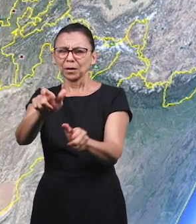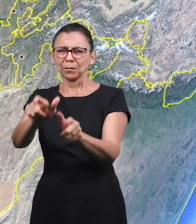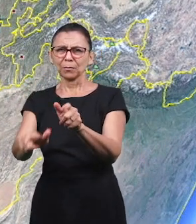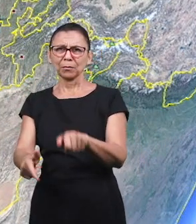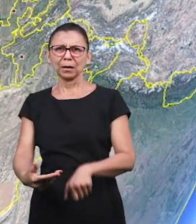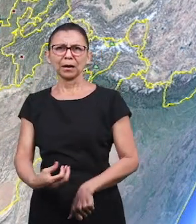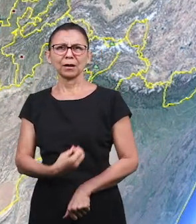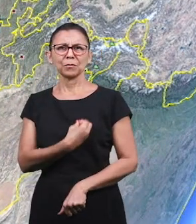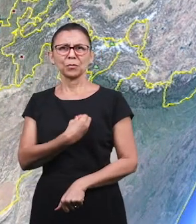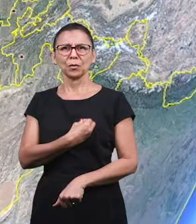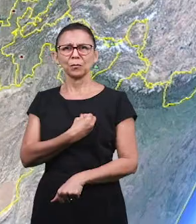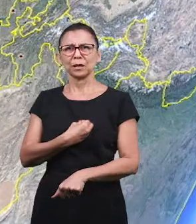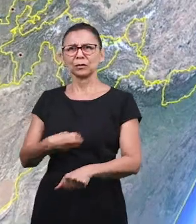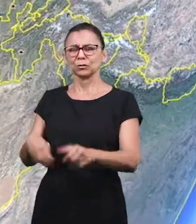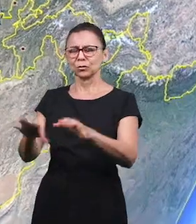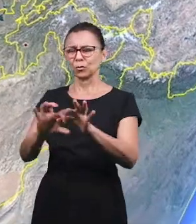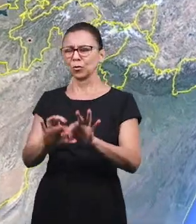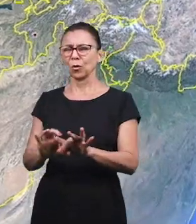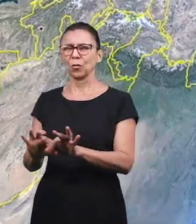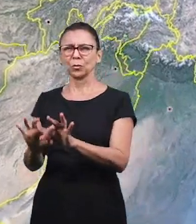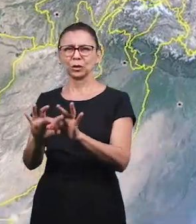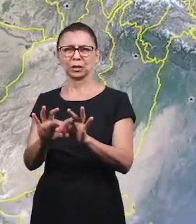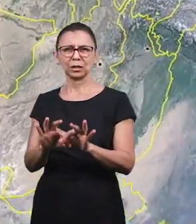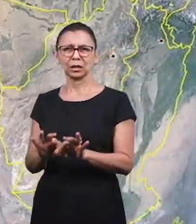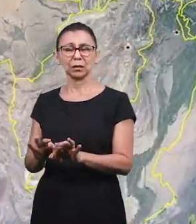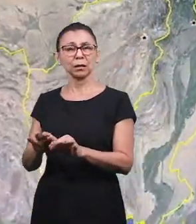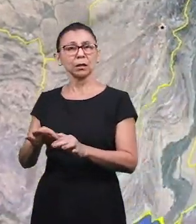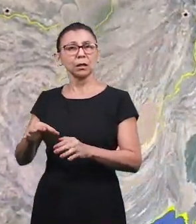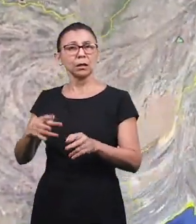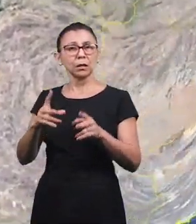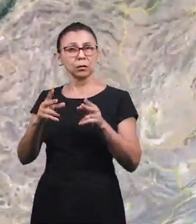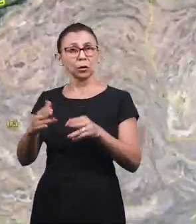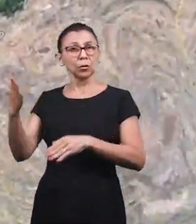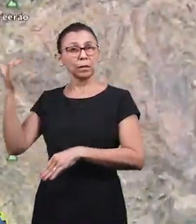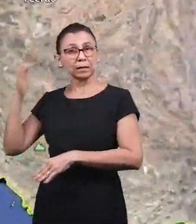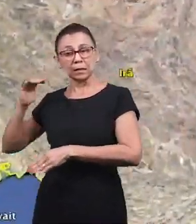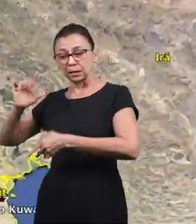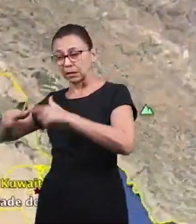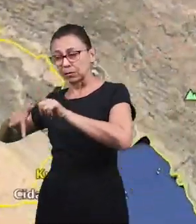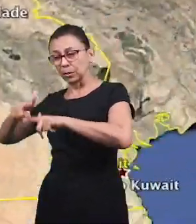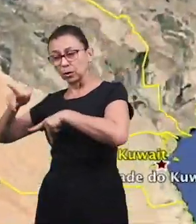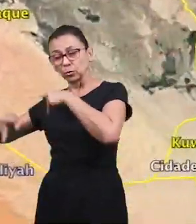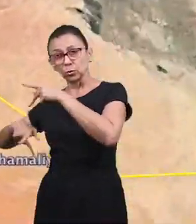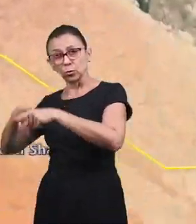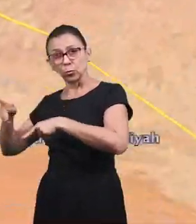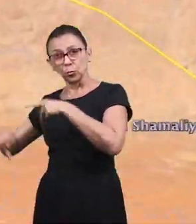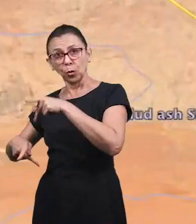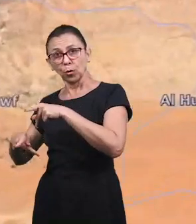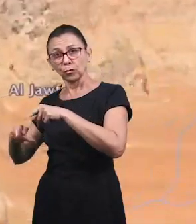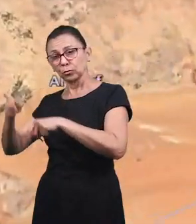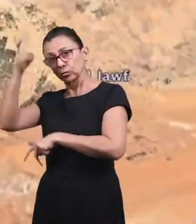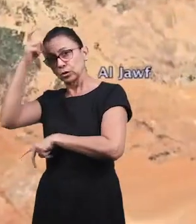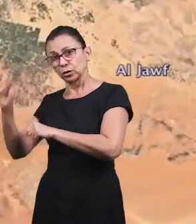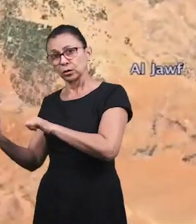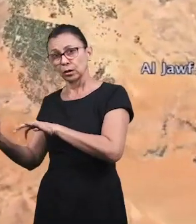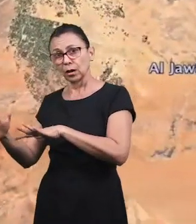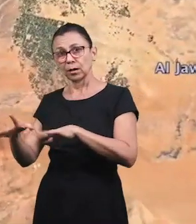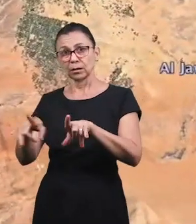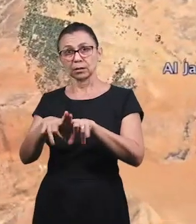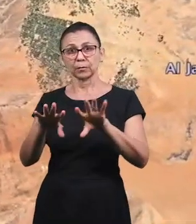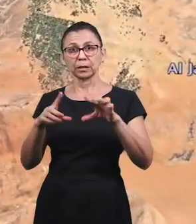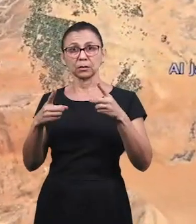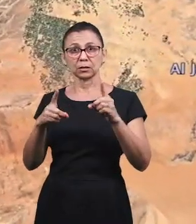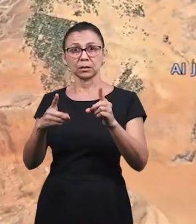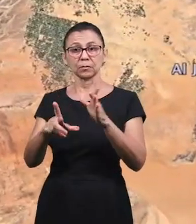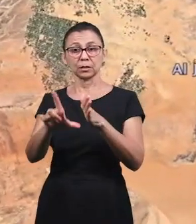un moment d'unité et de communion, comme l'ont vécu les Hébreux à leur sortie d'Égypte, et les disciples avec le Seigneur Jésus